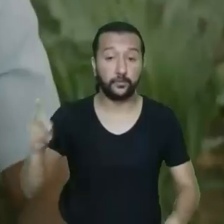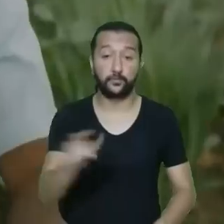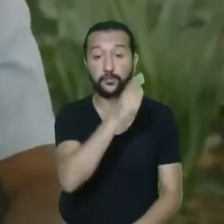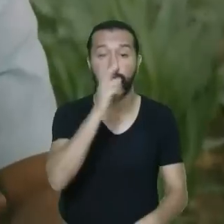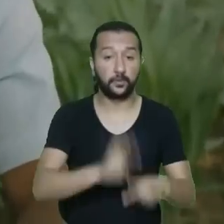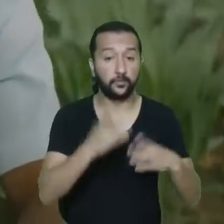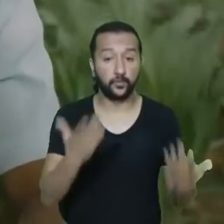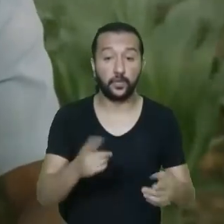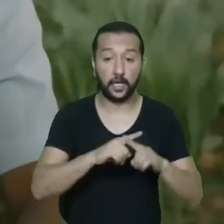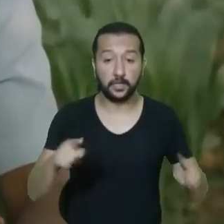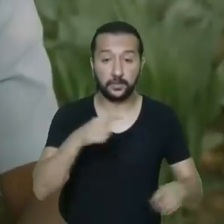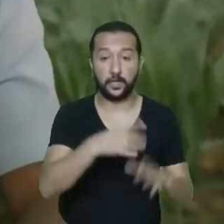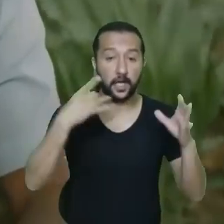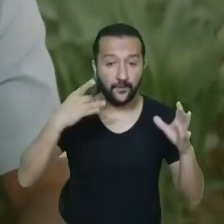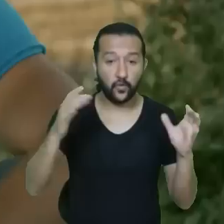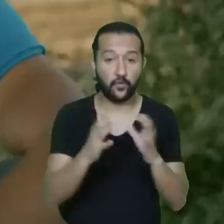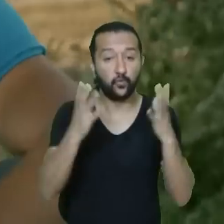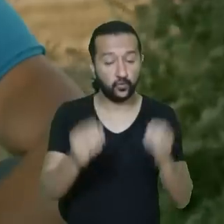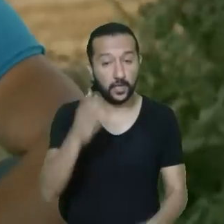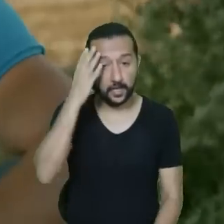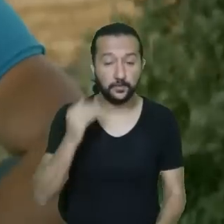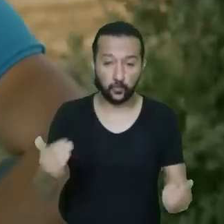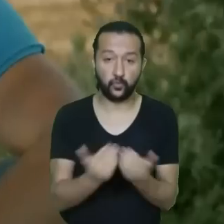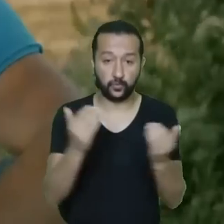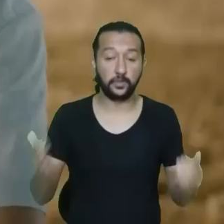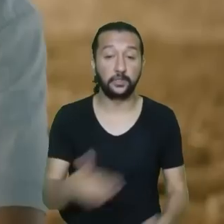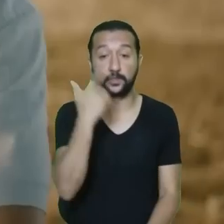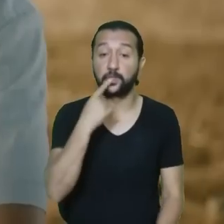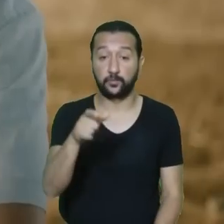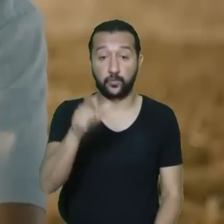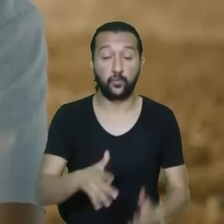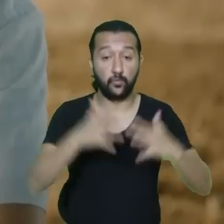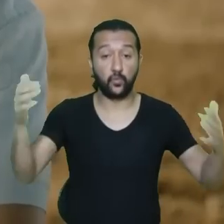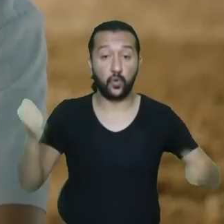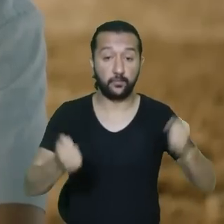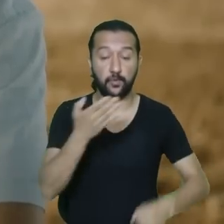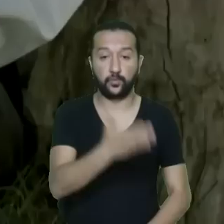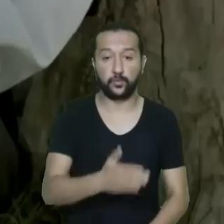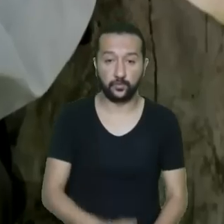Sadıç? Hayır, kavun karpuz olsa anlayacağım. Kucakladı götürdü diyeceğim. Koca araba bu.